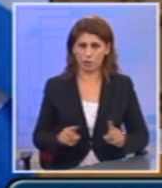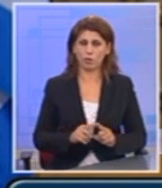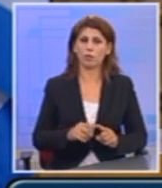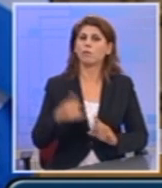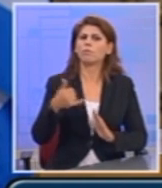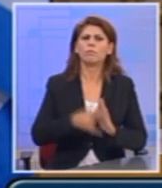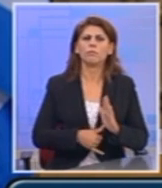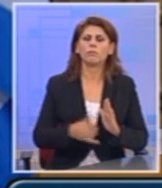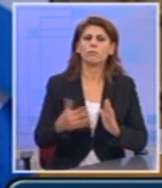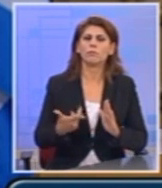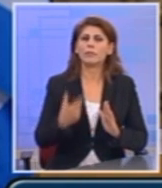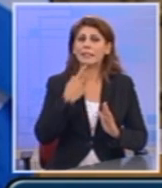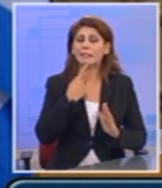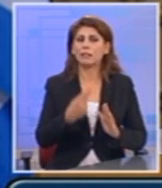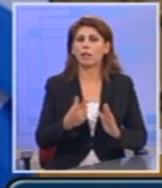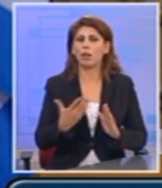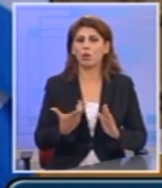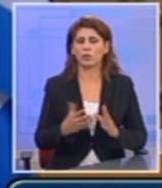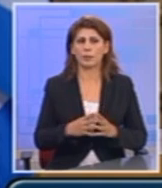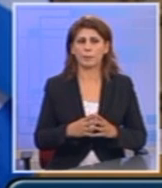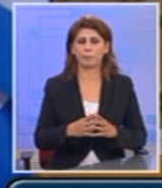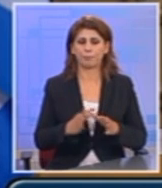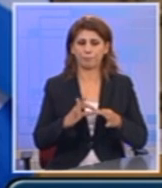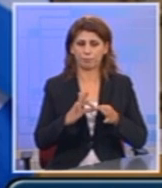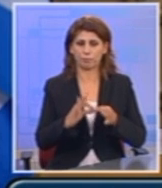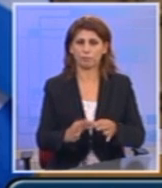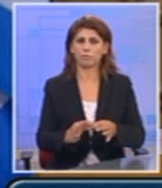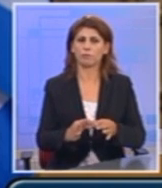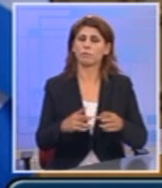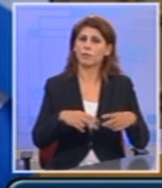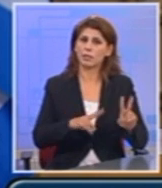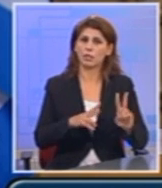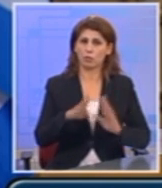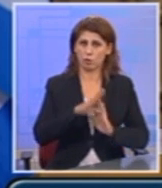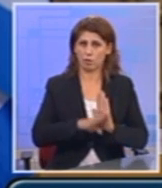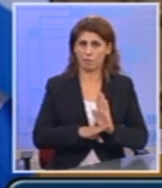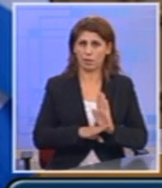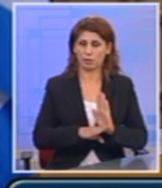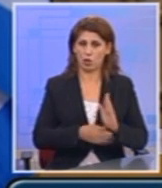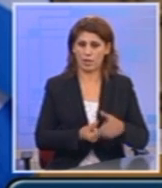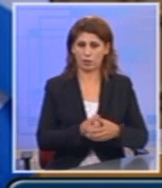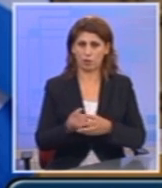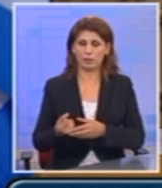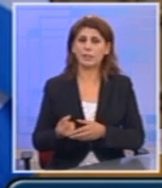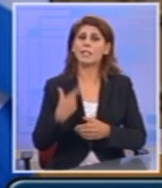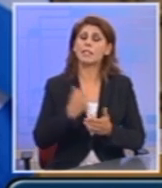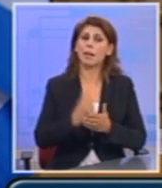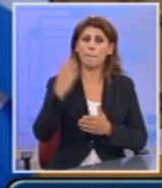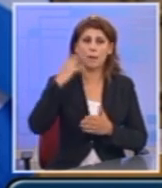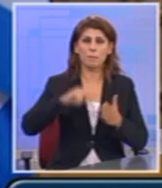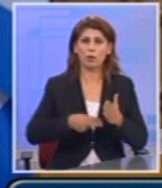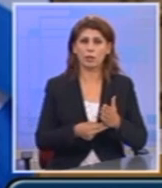ουσιαστικά τονίζει ότι η συνέχιση υλοποίησης των προγραμμάτων λιτότητας και των μνημονίων